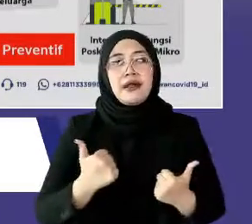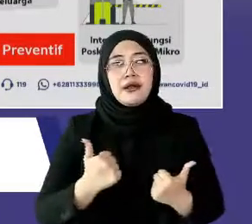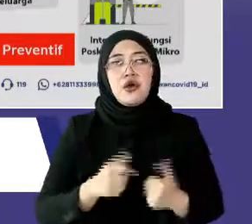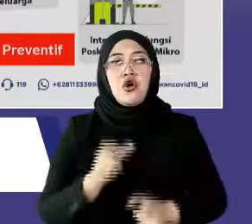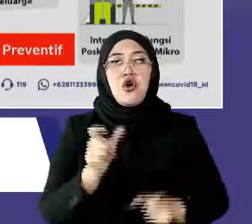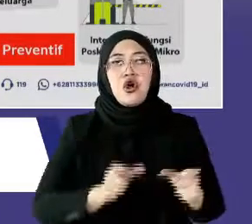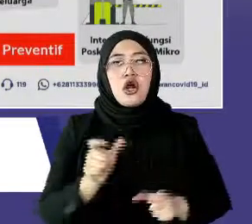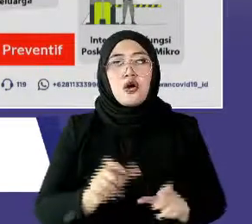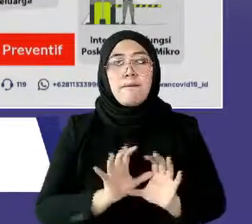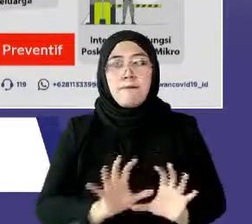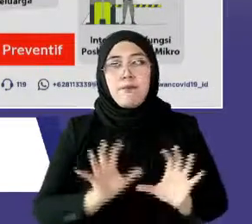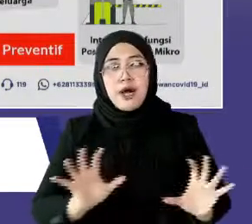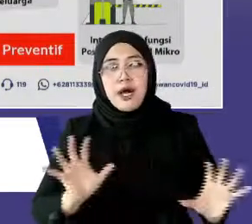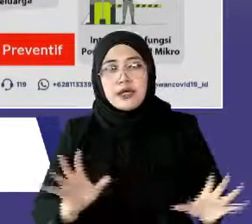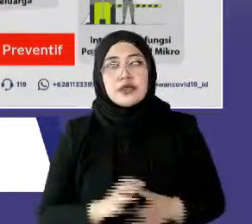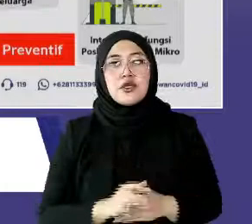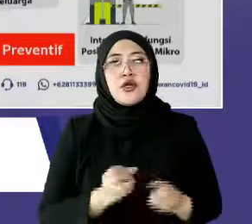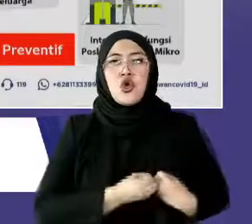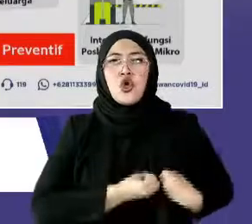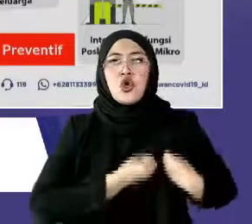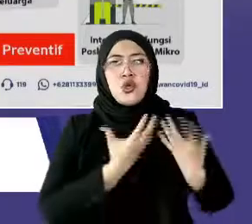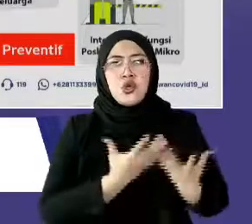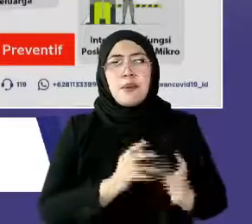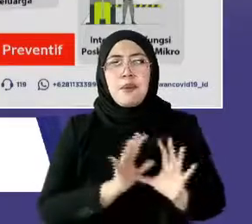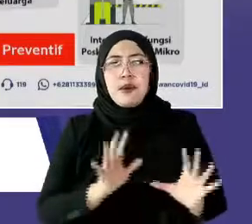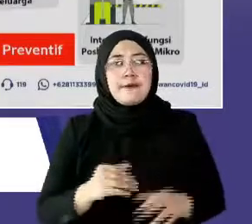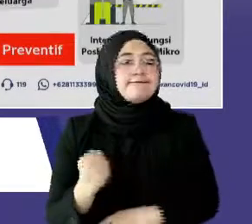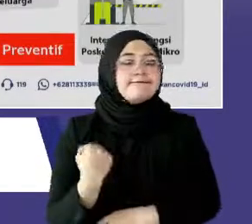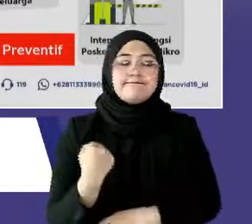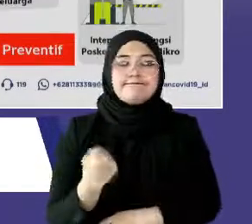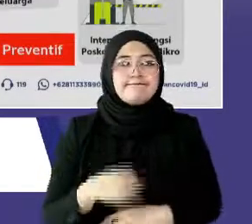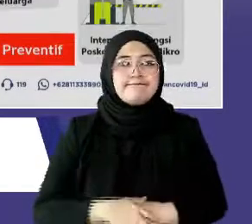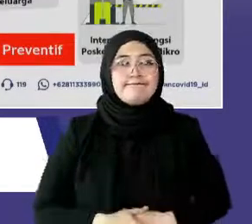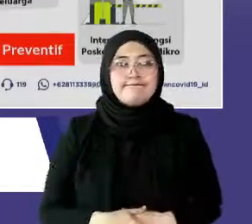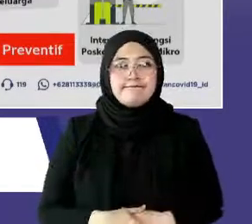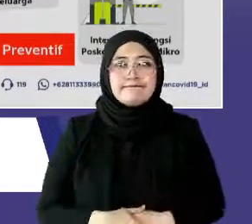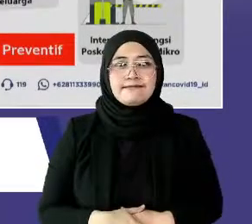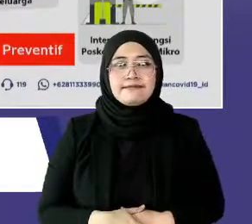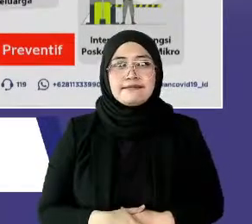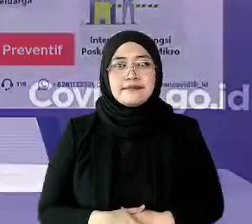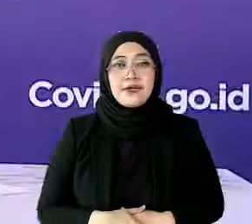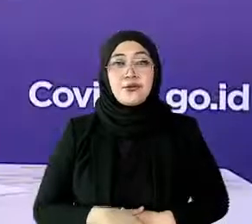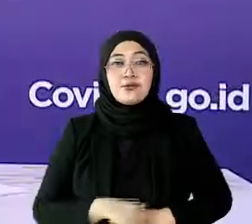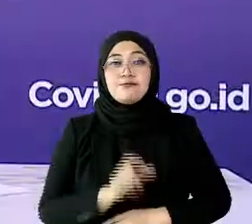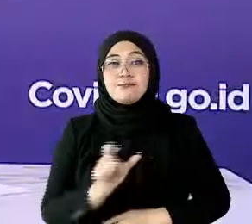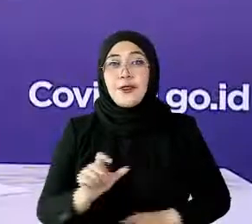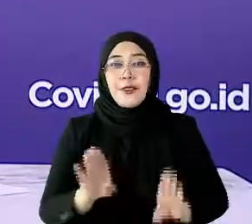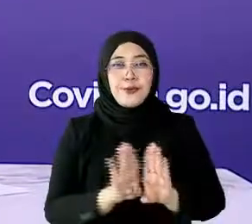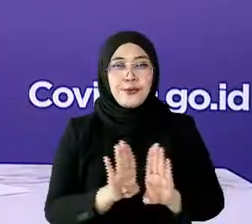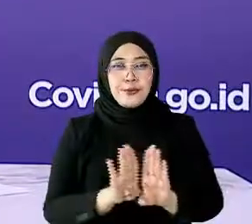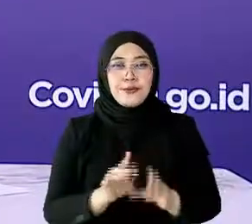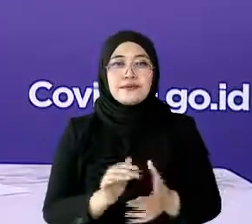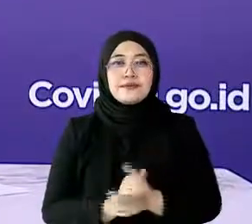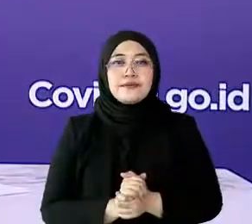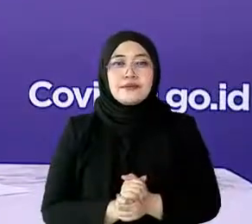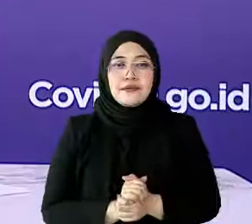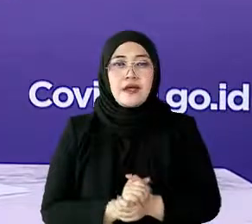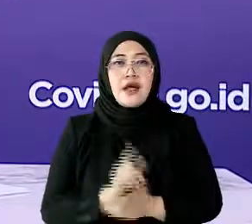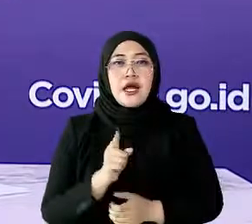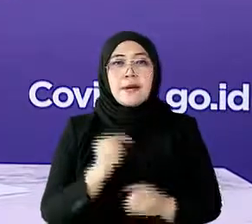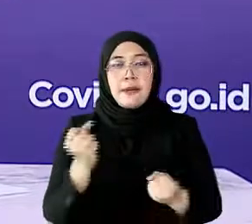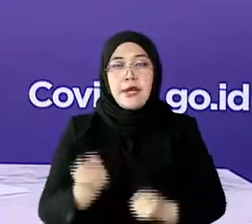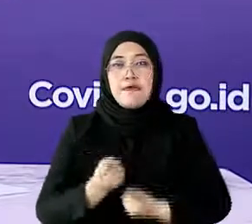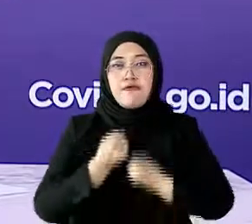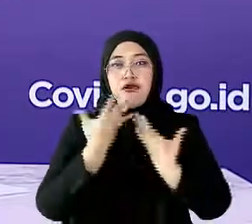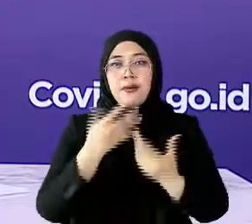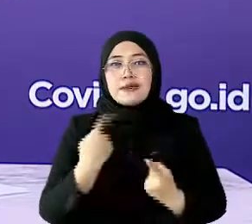dan mencegah kerugian material yang lebih besar sebagai penutup Saya akan menyampaikan beberapa